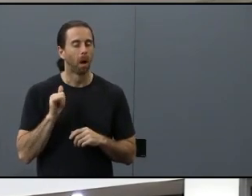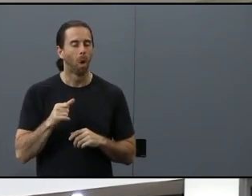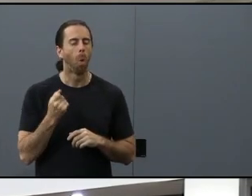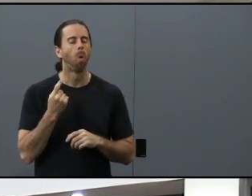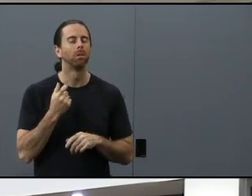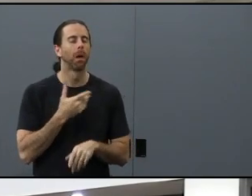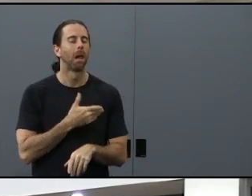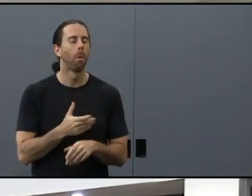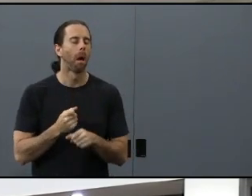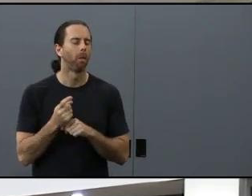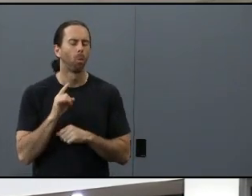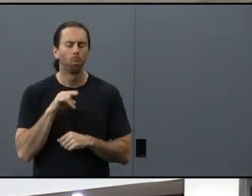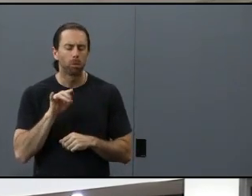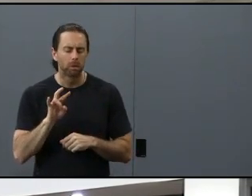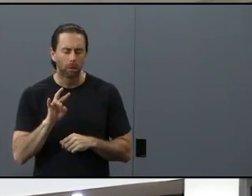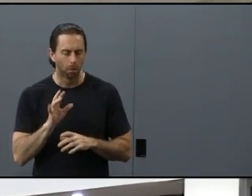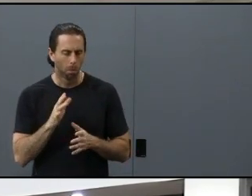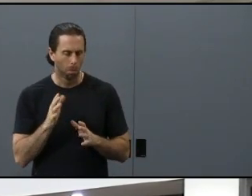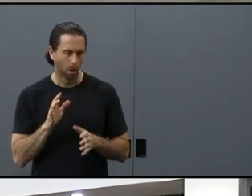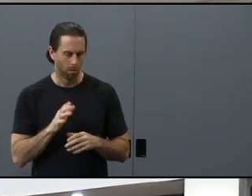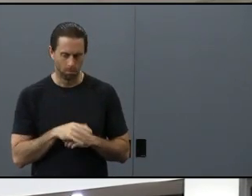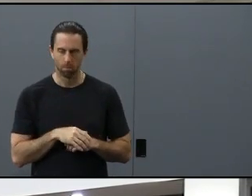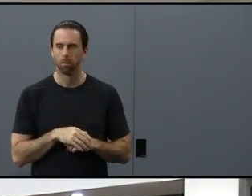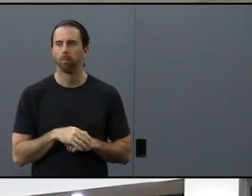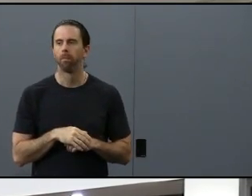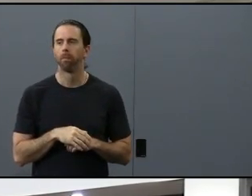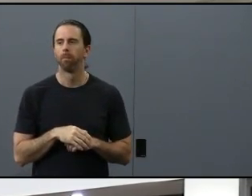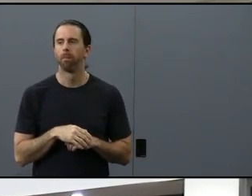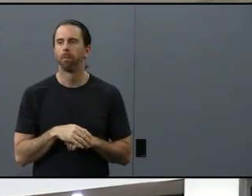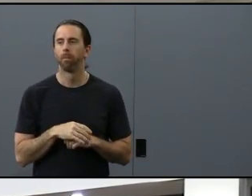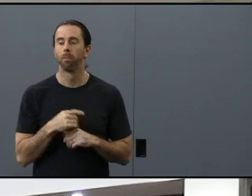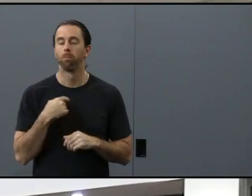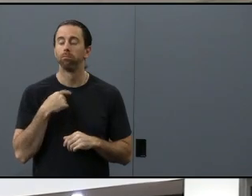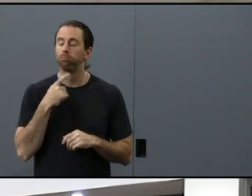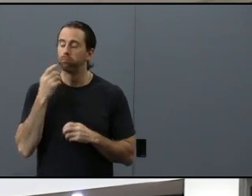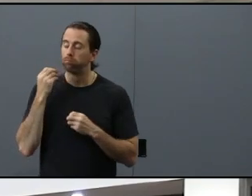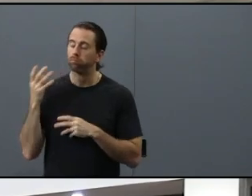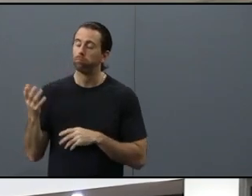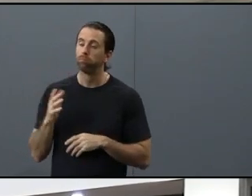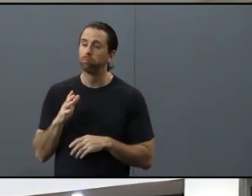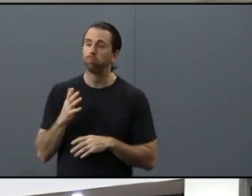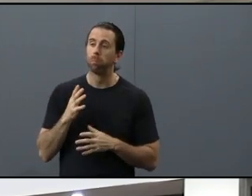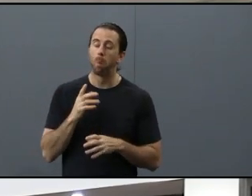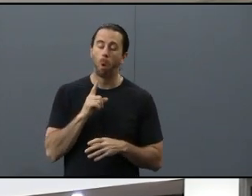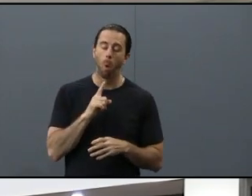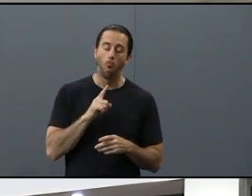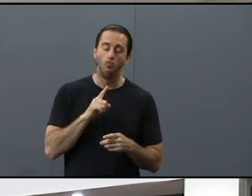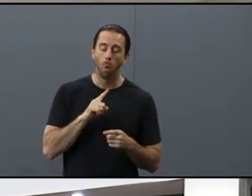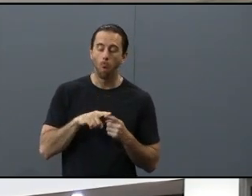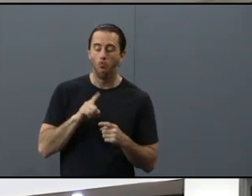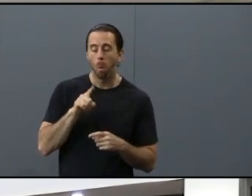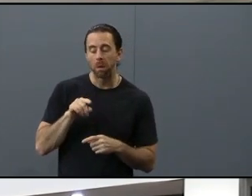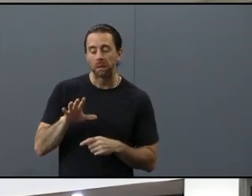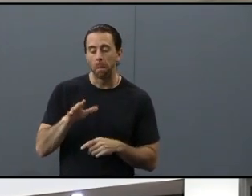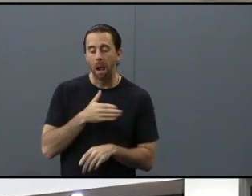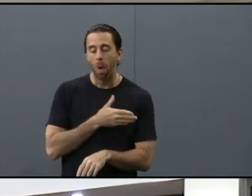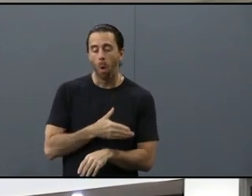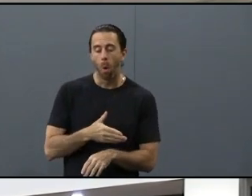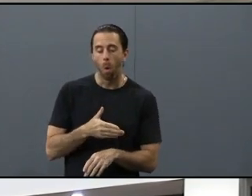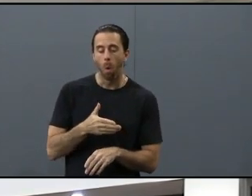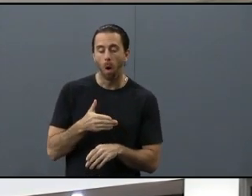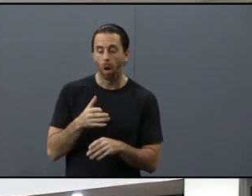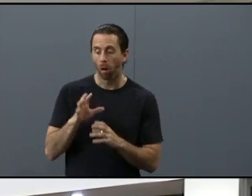par année 8.7 avec toute la MRC moi je vous dis là facilement SAU à 1 million 1lion.5 et tu